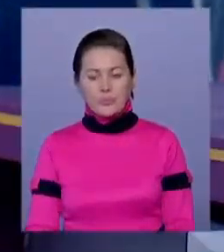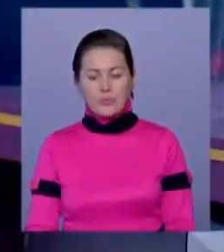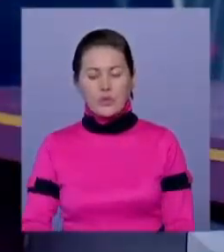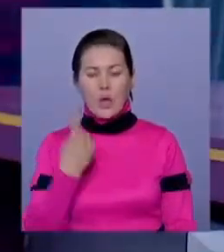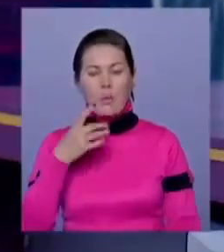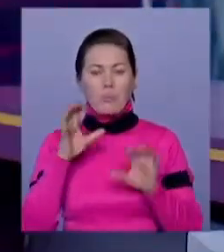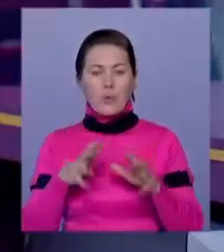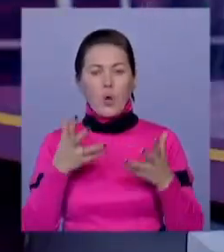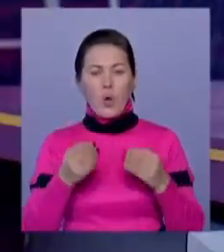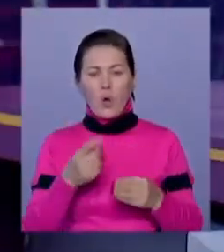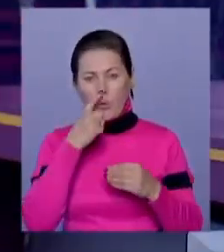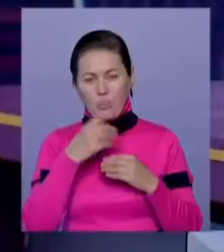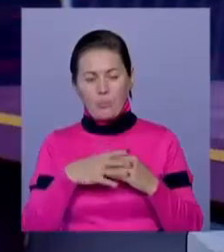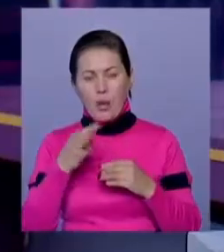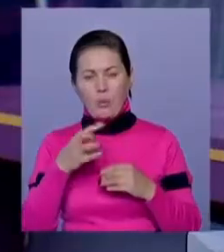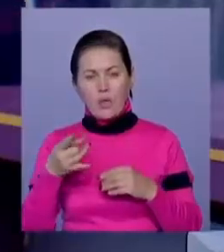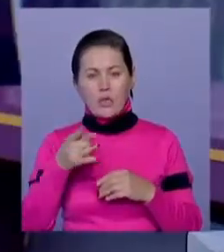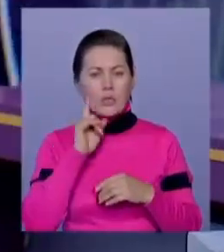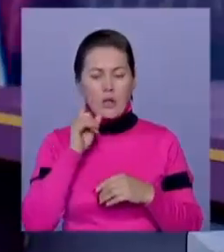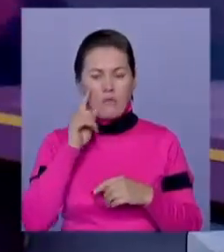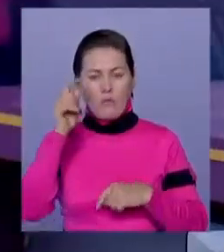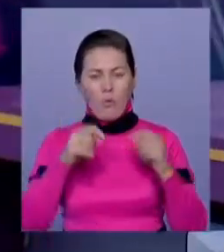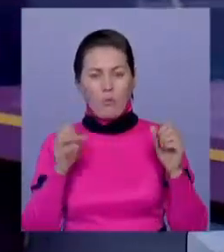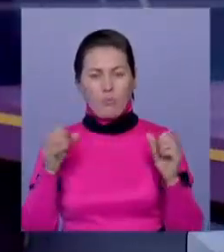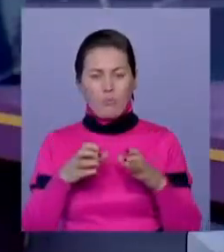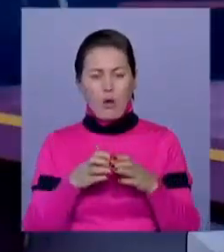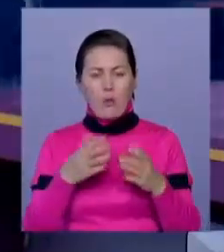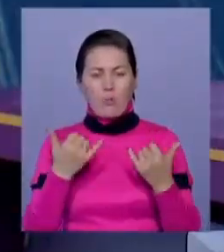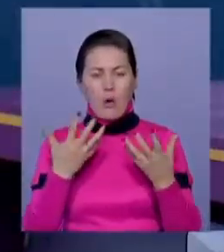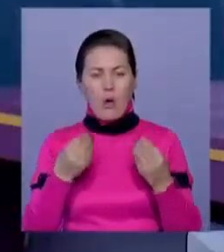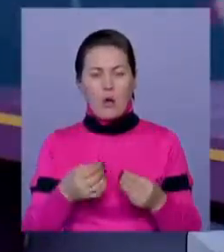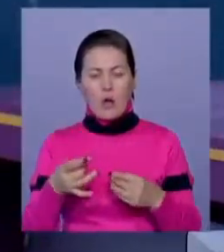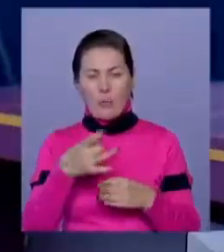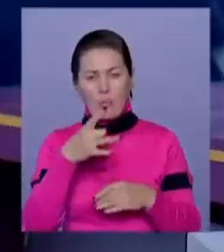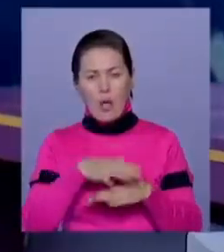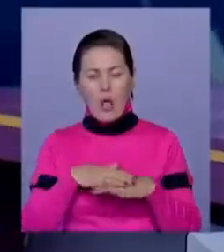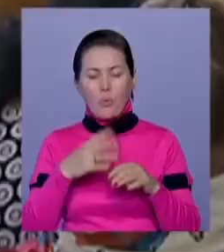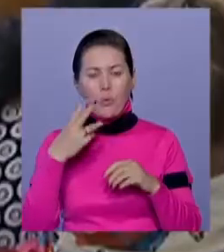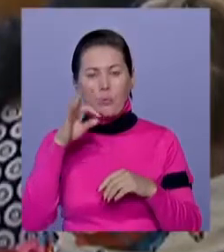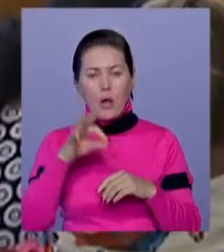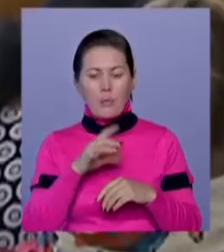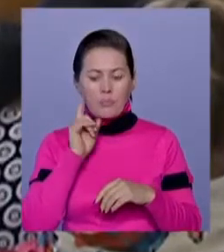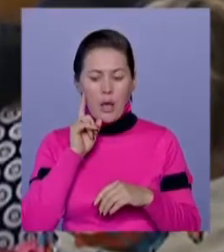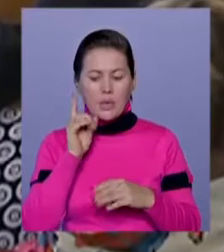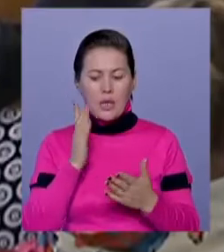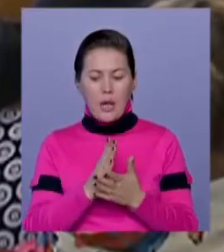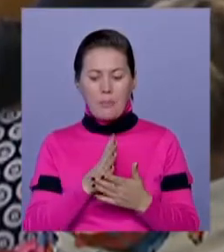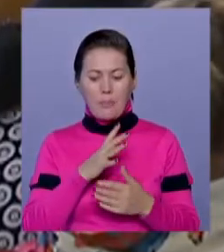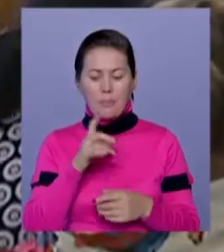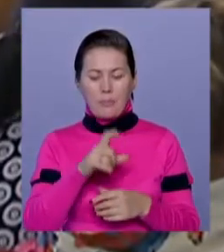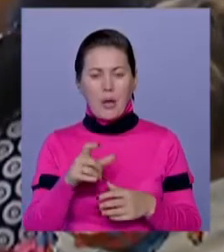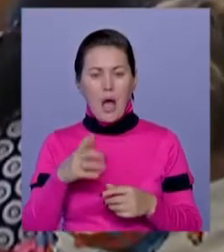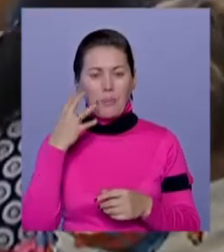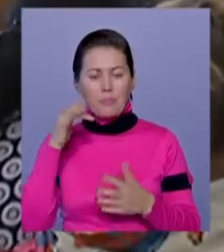Тұңғыш президент күніне орай Алмалы жастары форумда бас қосты. Бүгінгі таңда аудан халқының 30% жастар құрайды. Себебі